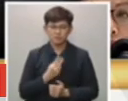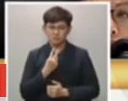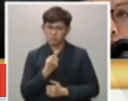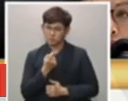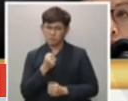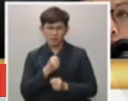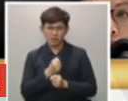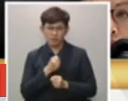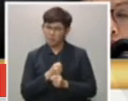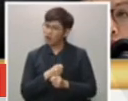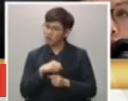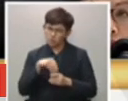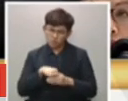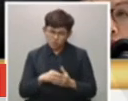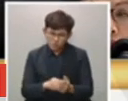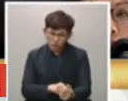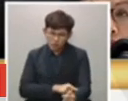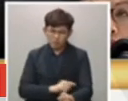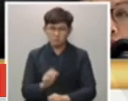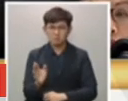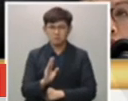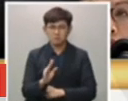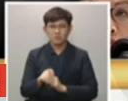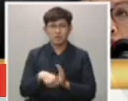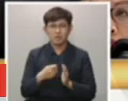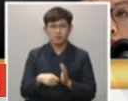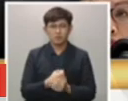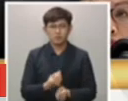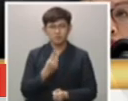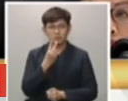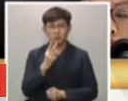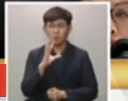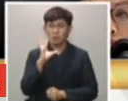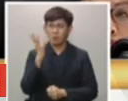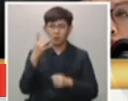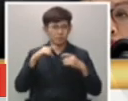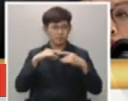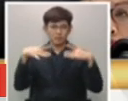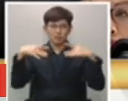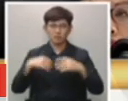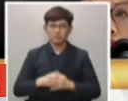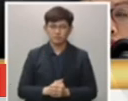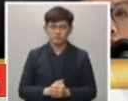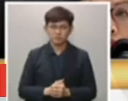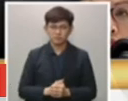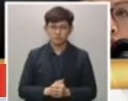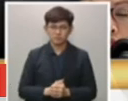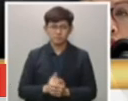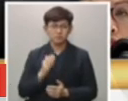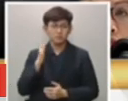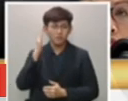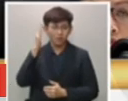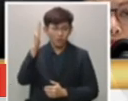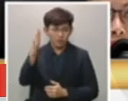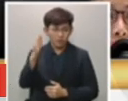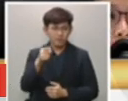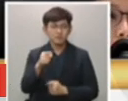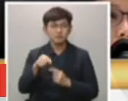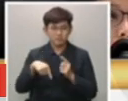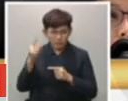านเพราะรัฐบาลแบบนี้เป็นรัฐบาลที่สวนกระแสโลกวันหนึ่งท่านก็ต้องไปดีไม่